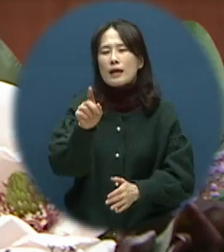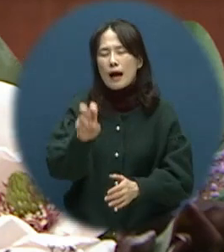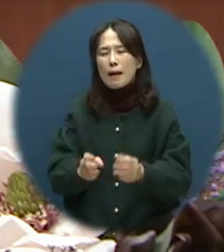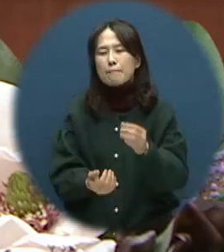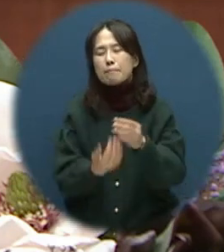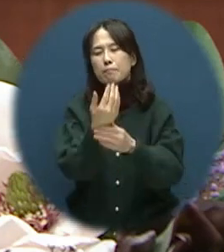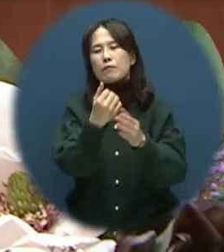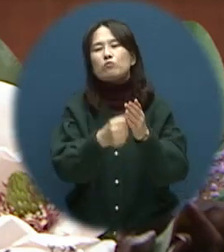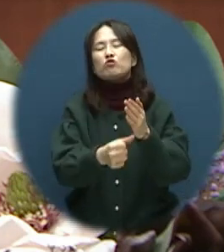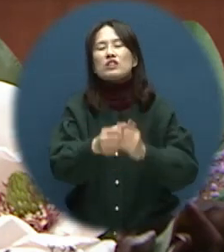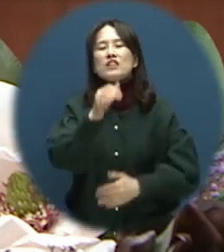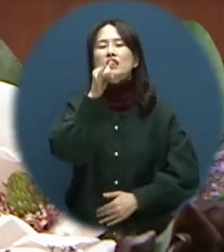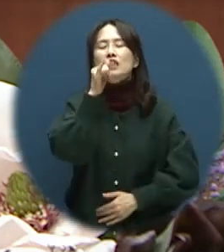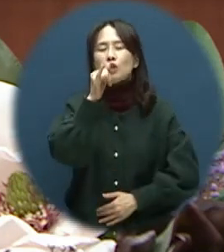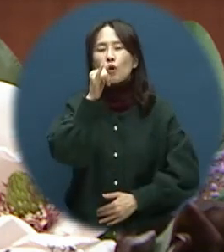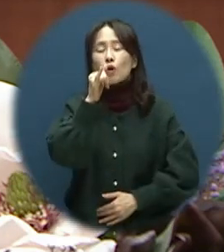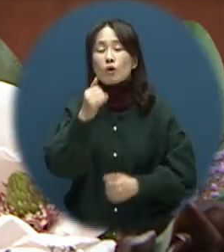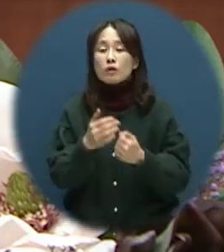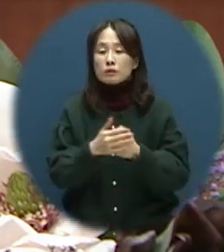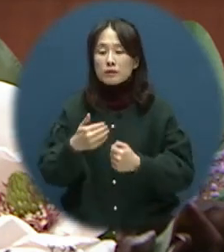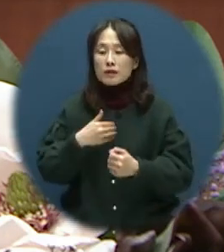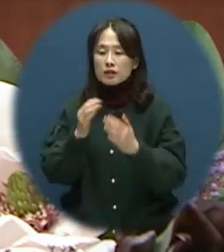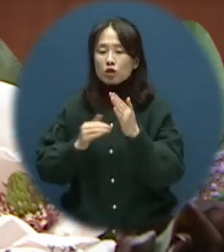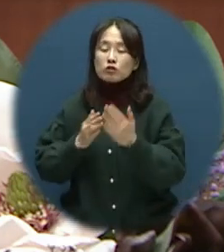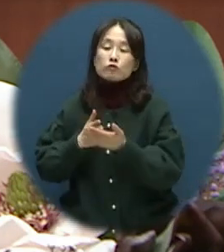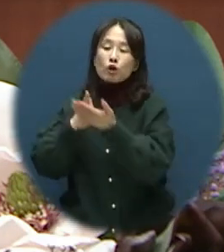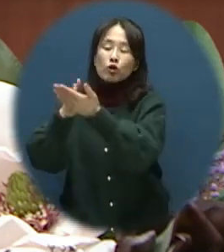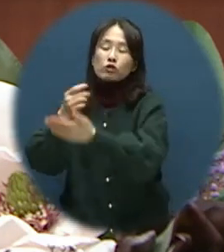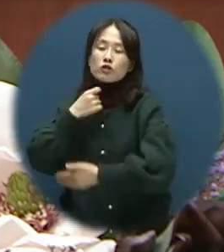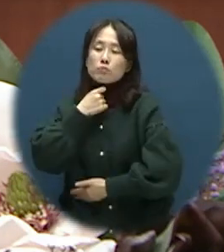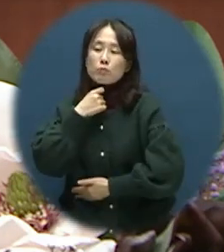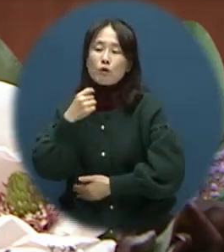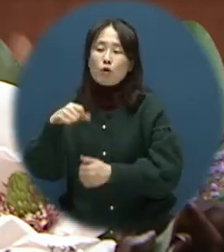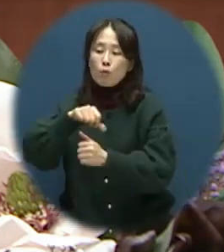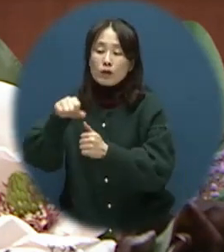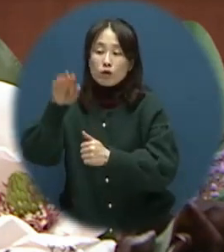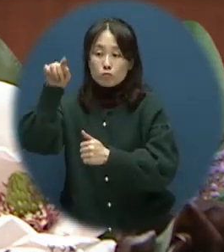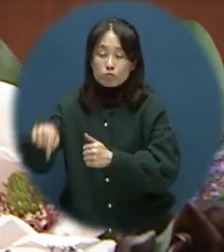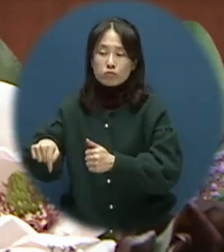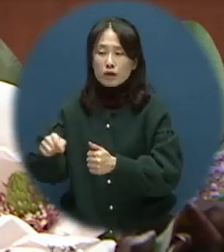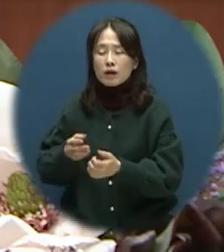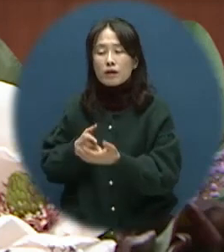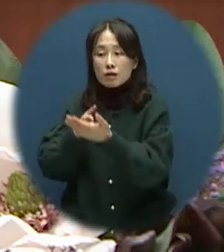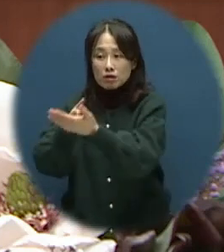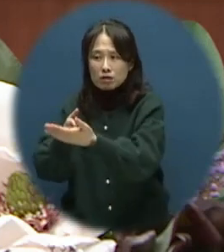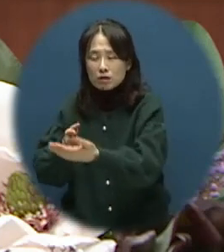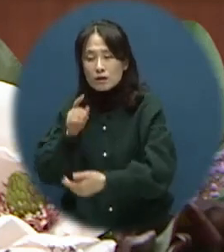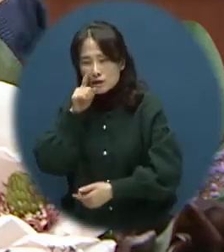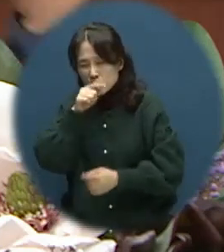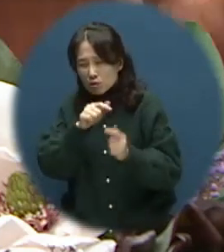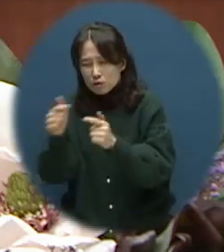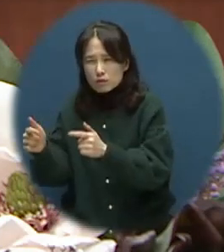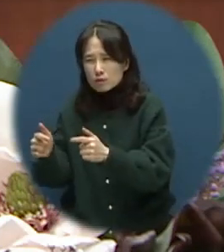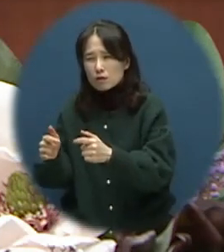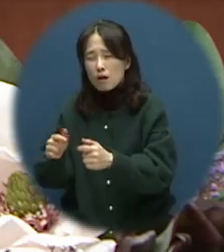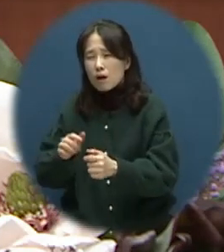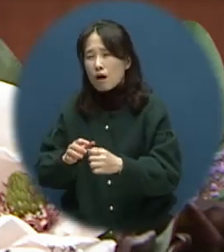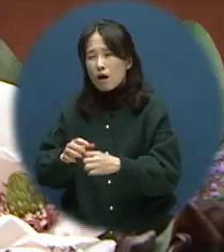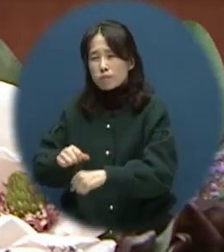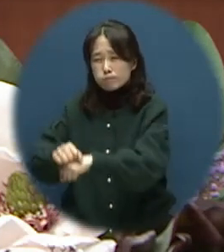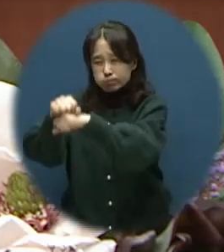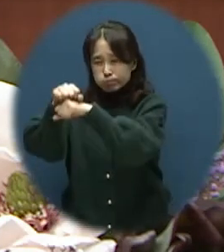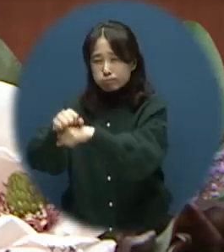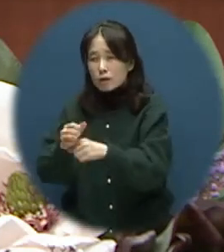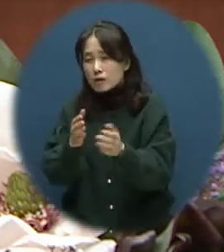이제 정부에 정식으로 이걸 건의하려고 해요. 뭐냐면 쓰레기를 처리하는 게 너무 힘들다. 쓰레기 너무 많아서